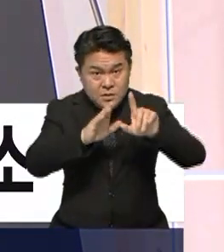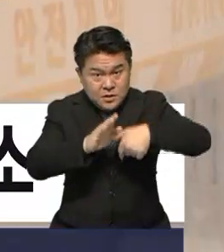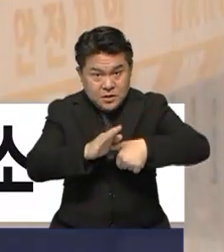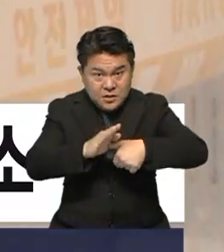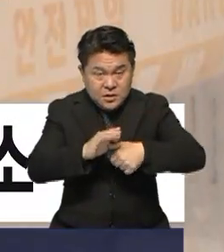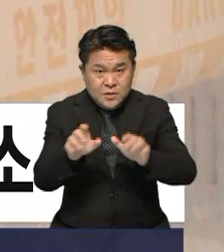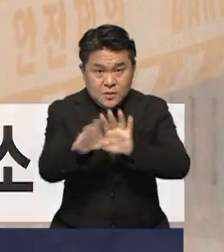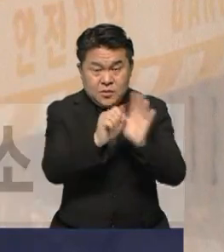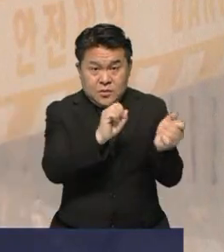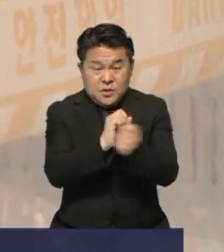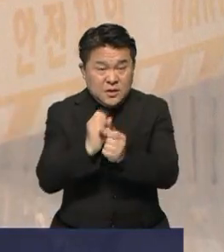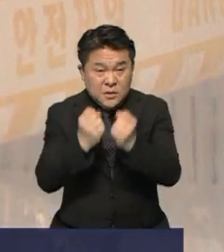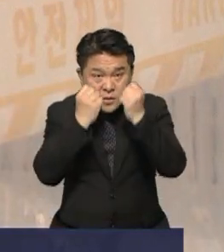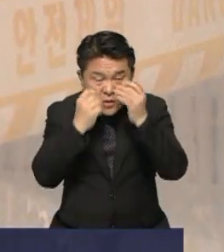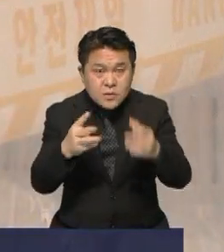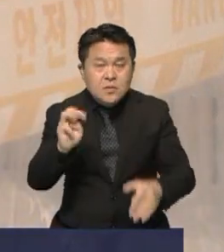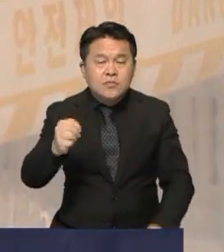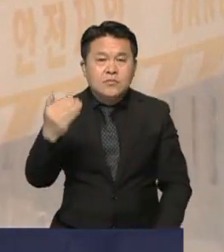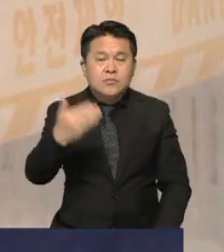신규 확진자는